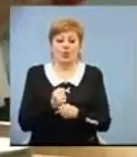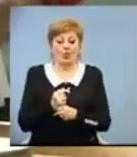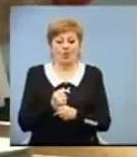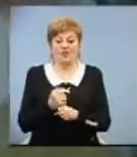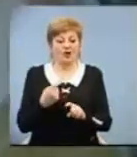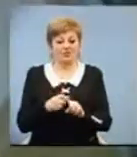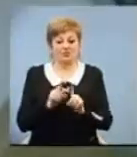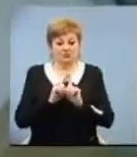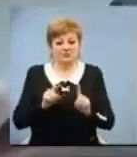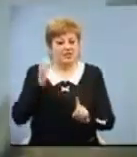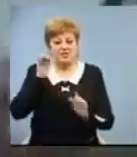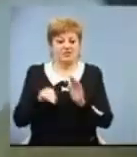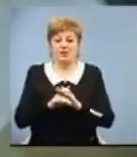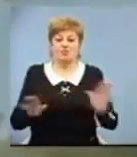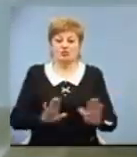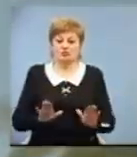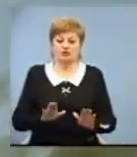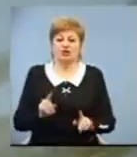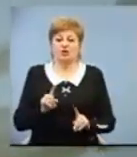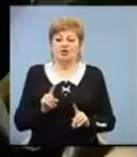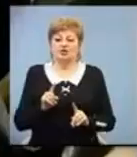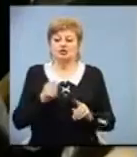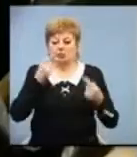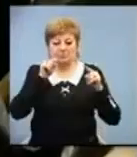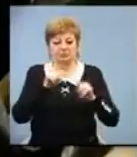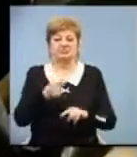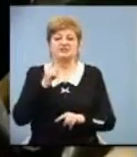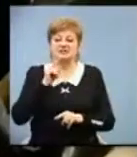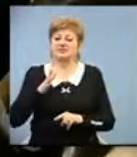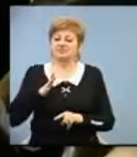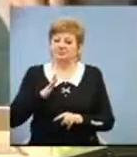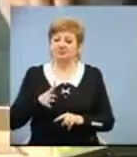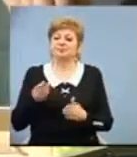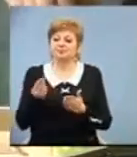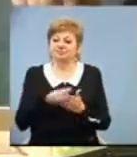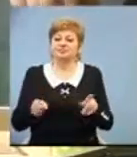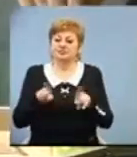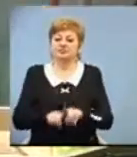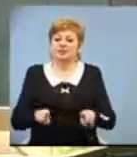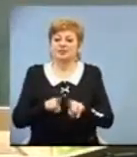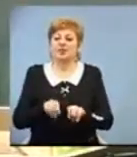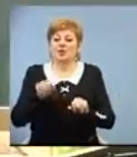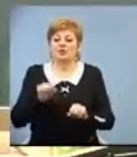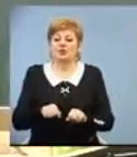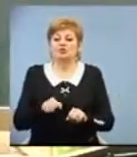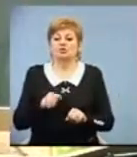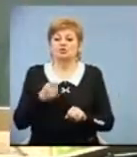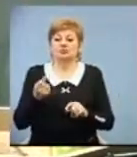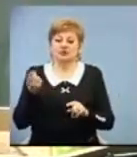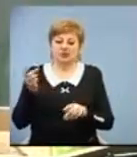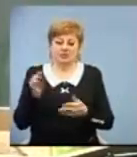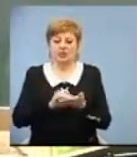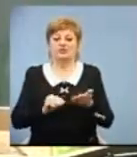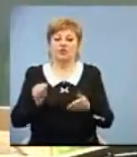фарбою непередбачувана та неслухняна. Аби домогтися потрібного відтінку, необхідний час та терпіння. А іноді один штрих може мати до кількох шарів